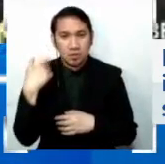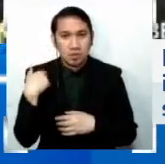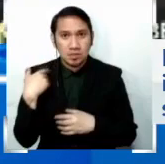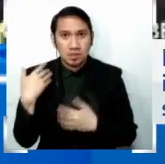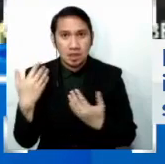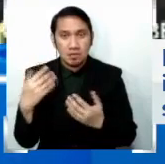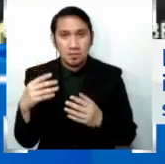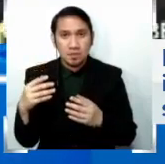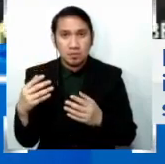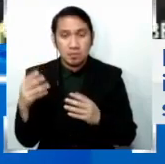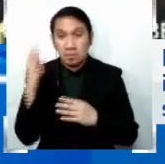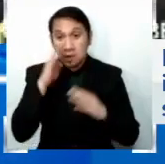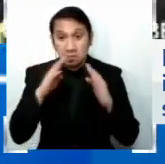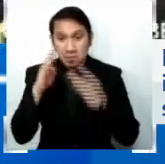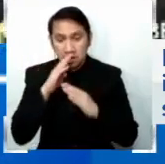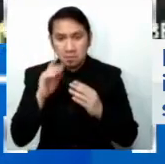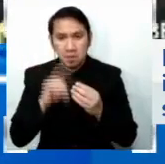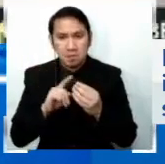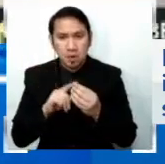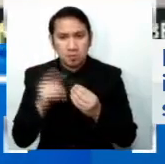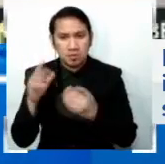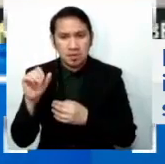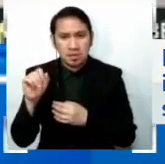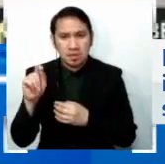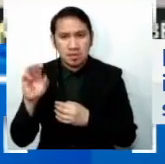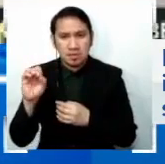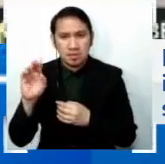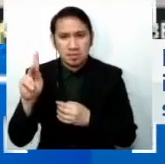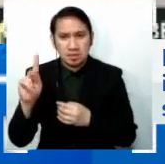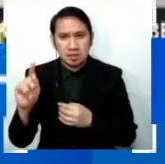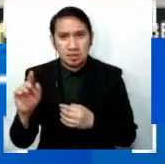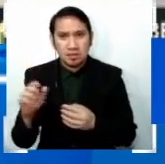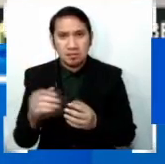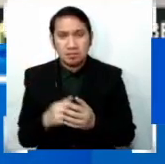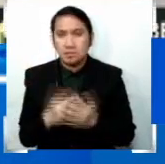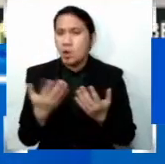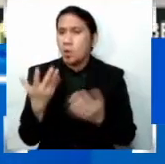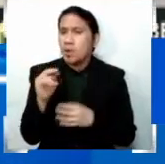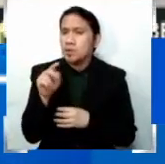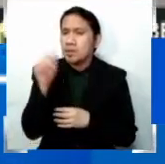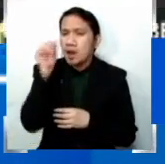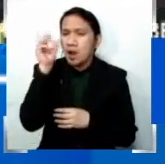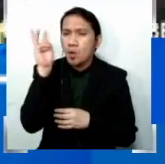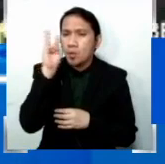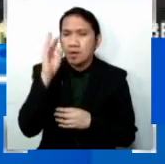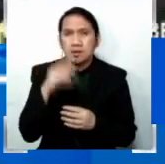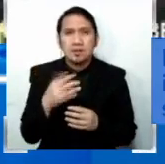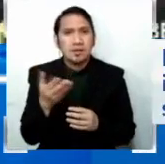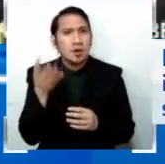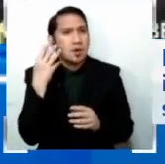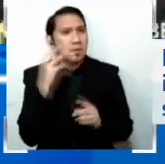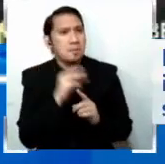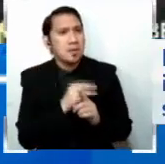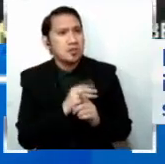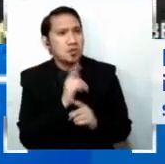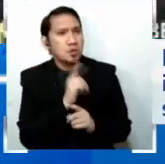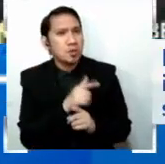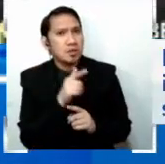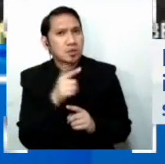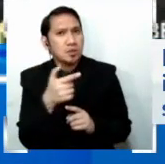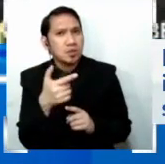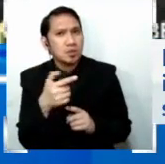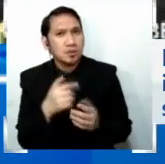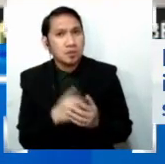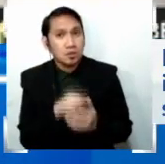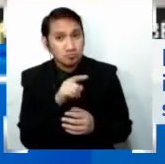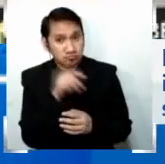only made aware of this website. When were you aware of this, to be precise? In March 2021. Oh, you were aware of